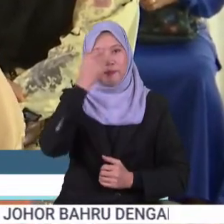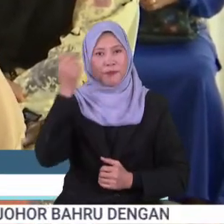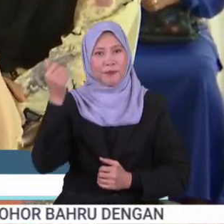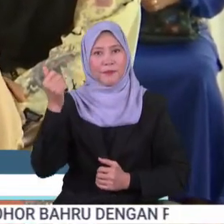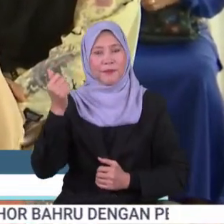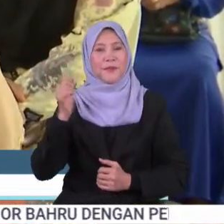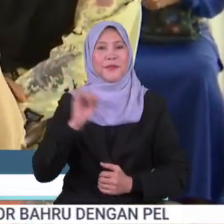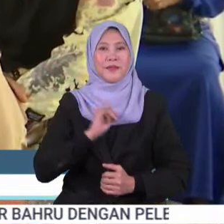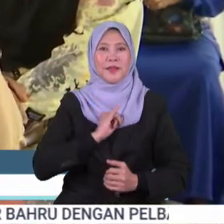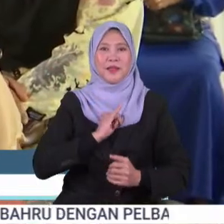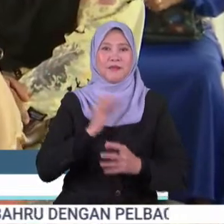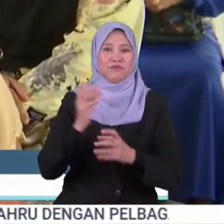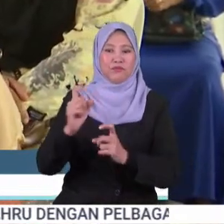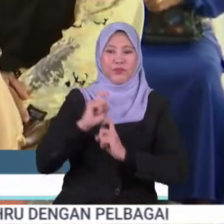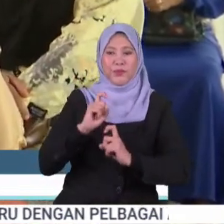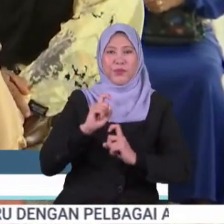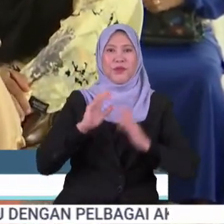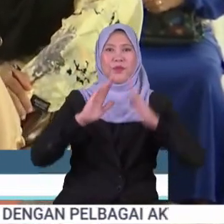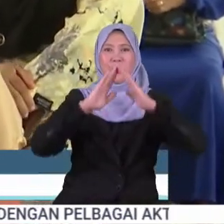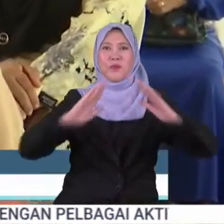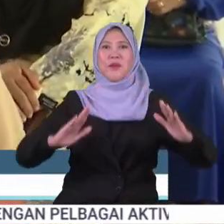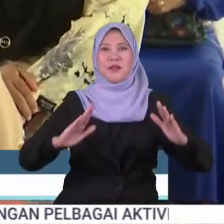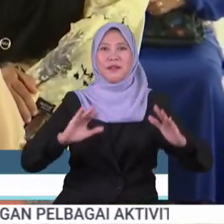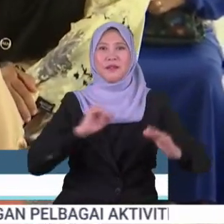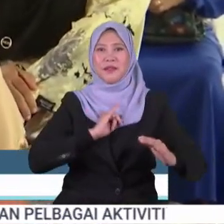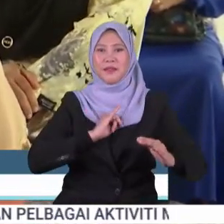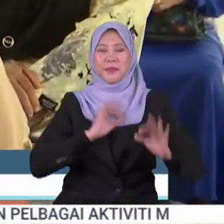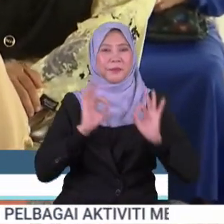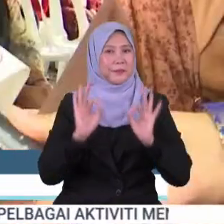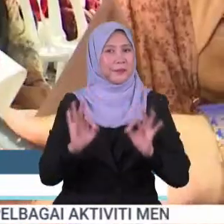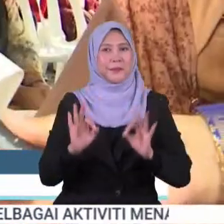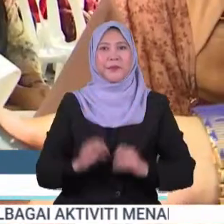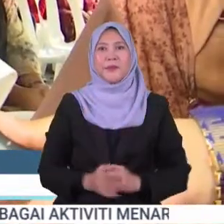dapat saya sebuah rumah yang inilah sempurna.